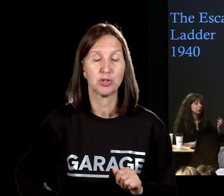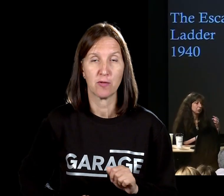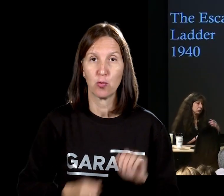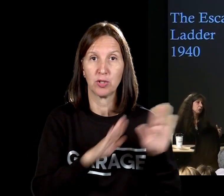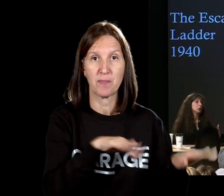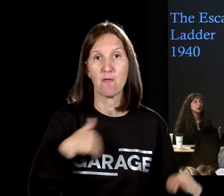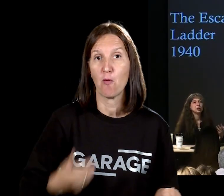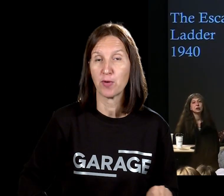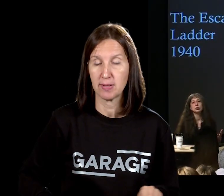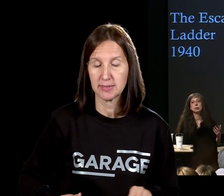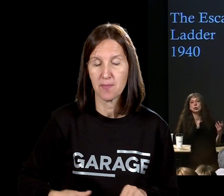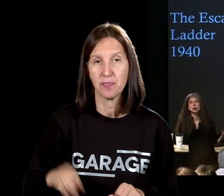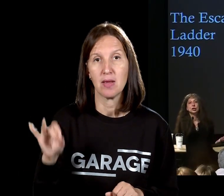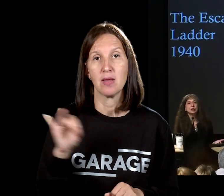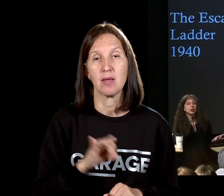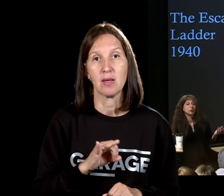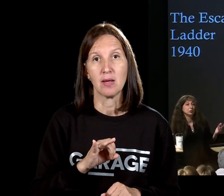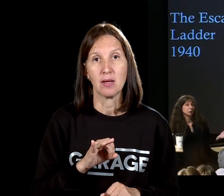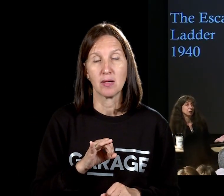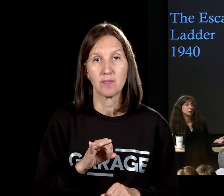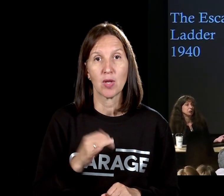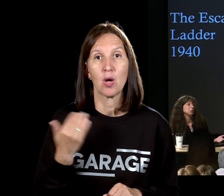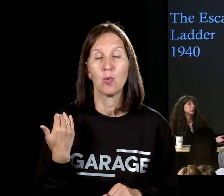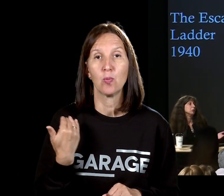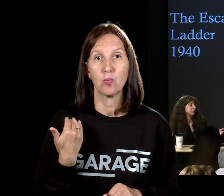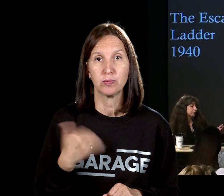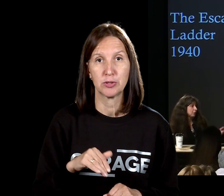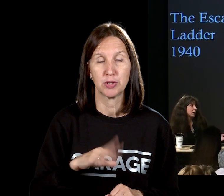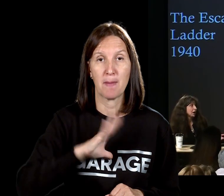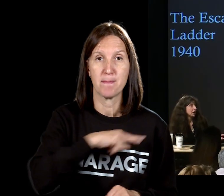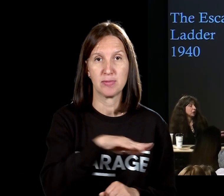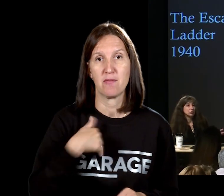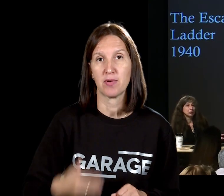и уже из Франции как бы уезжает.